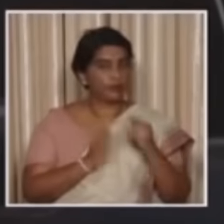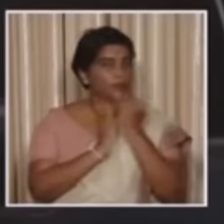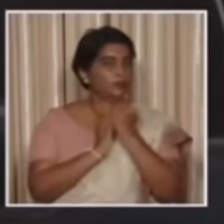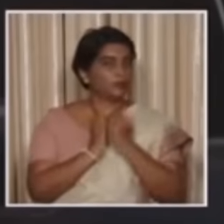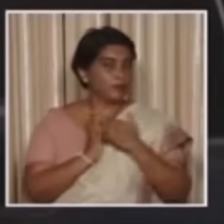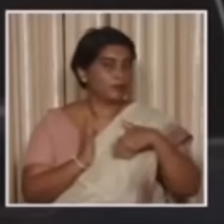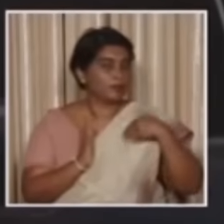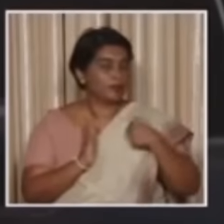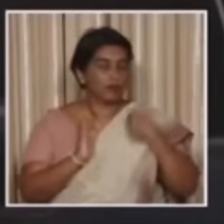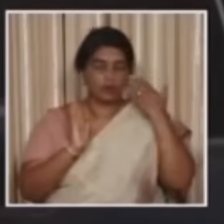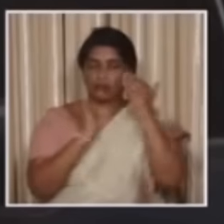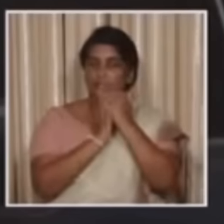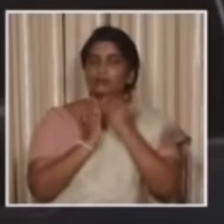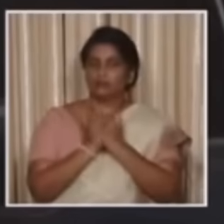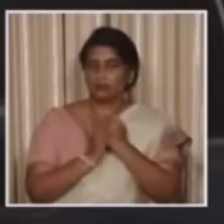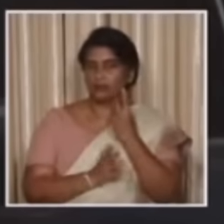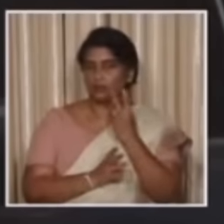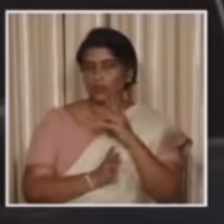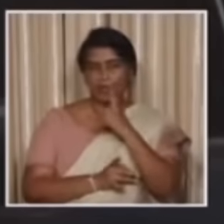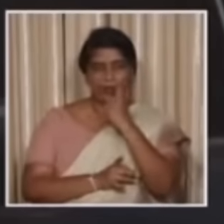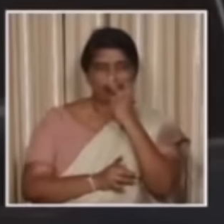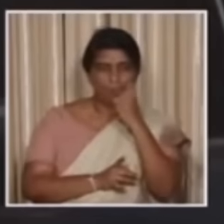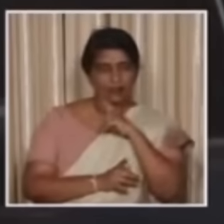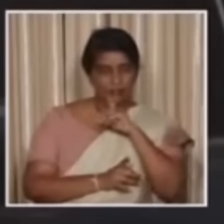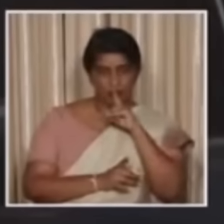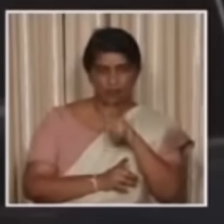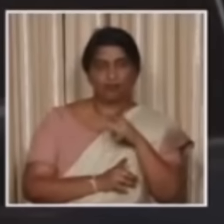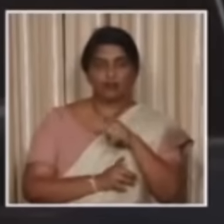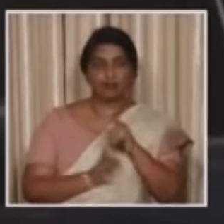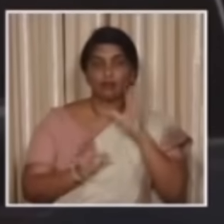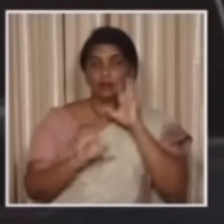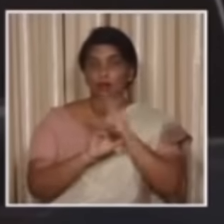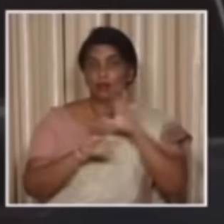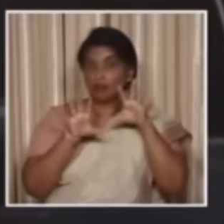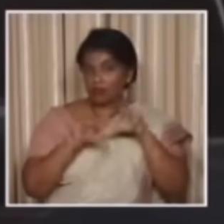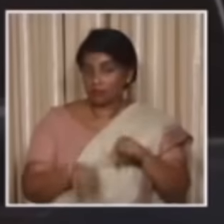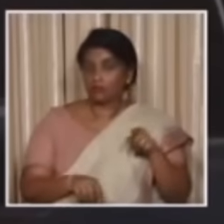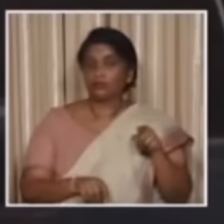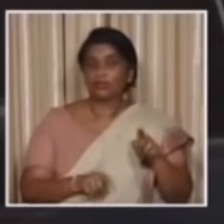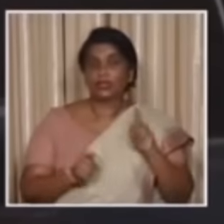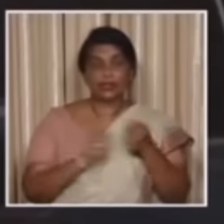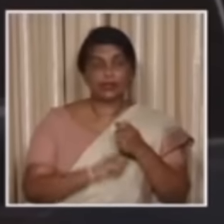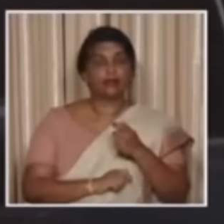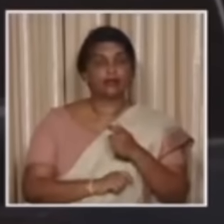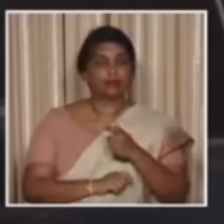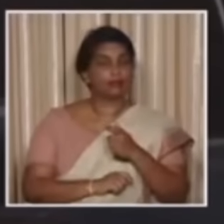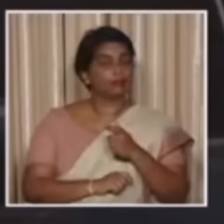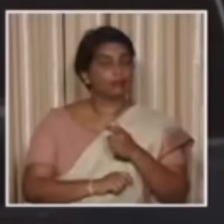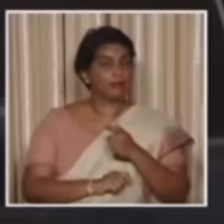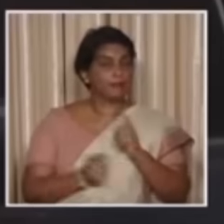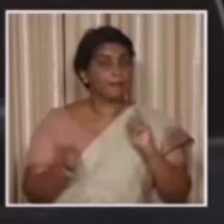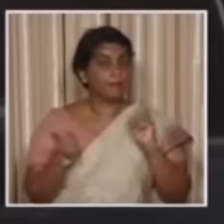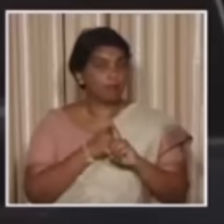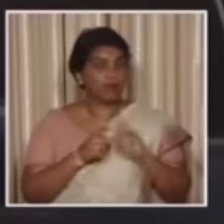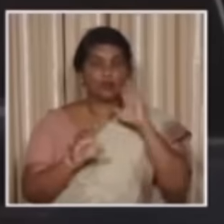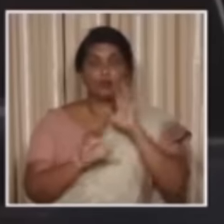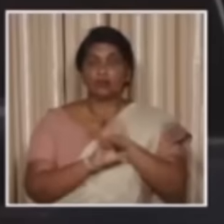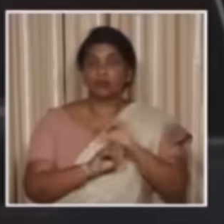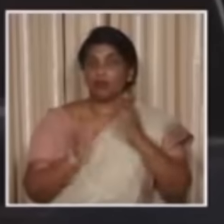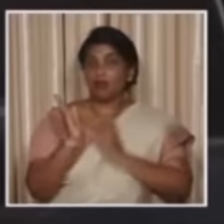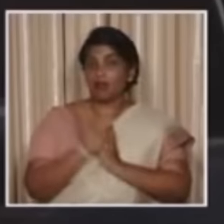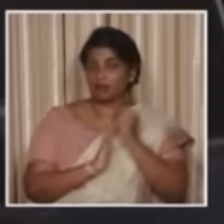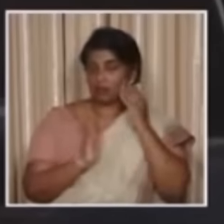प्रधान खरण कीपे मेक मतक्रना मे विकास नाइती पिलिबंद क्रिकेट मैच पिनकोट विकास ने किरी मे ऐती